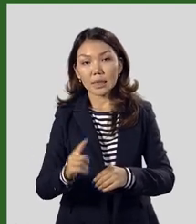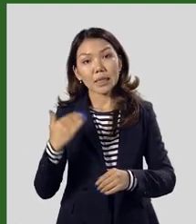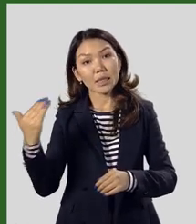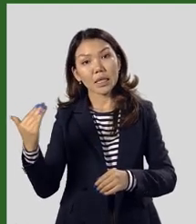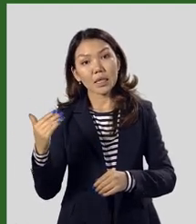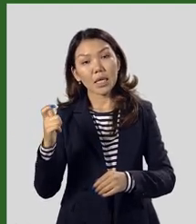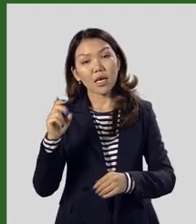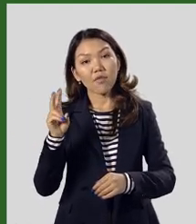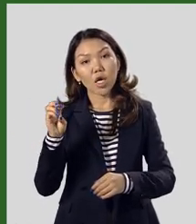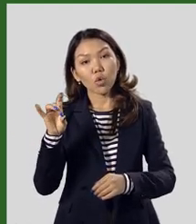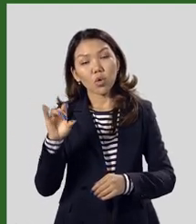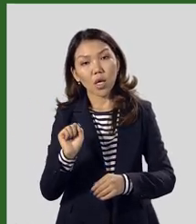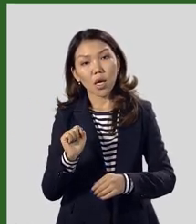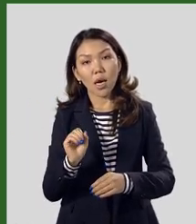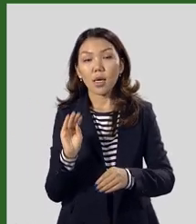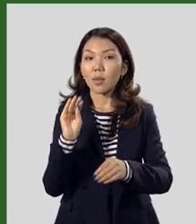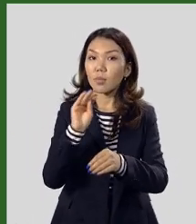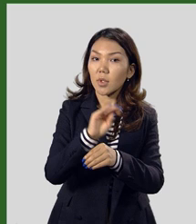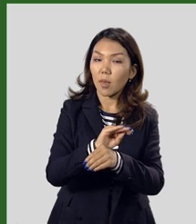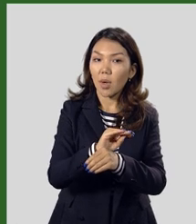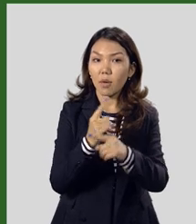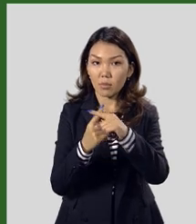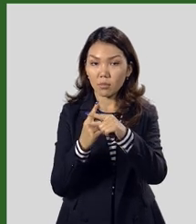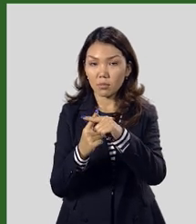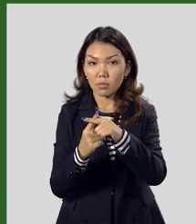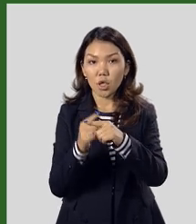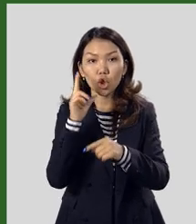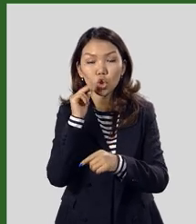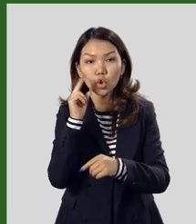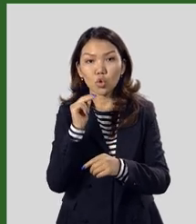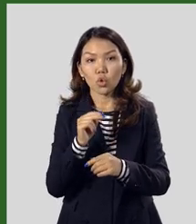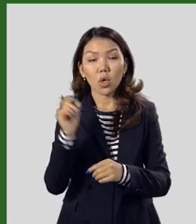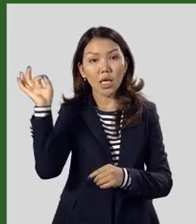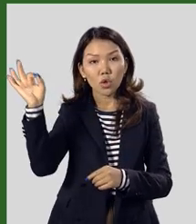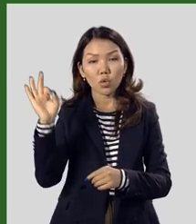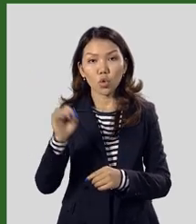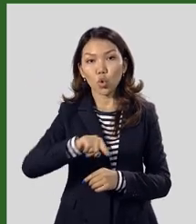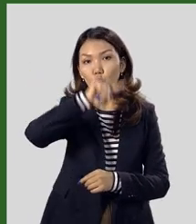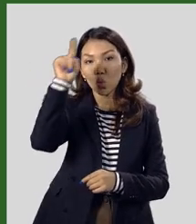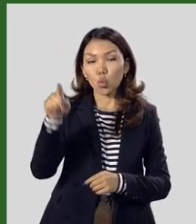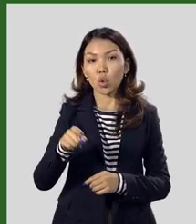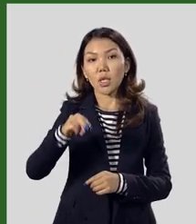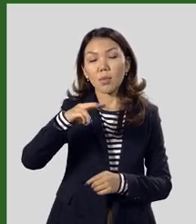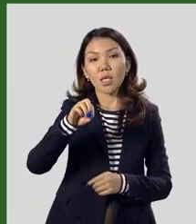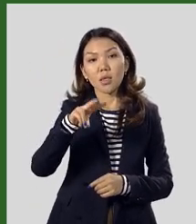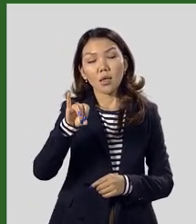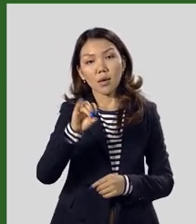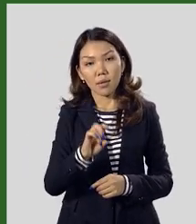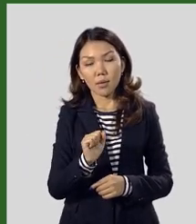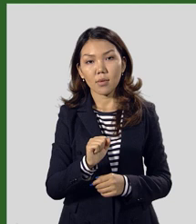экватора, и к ней прибавить число градусов дуги меридиана от параллели до объекта.